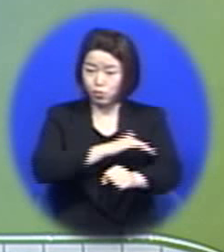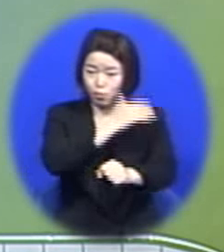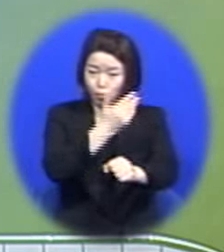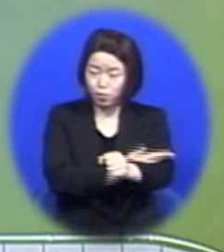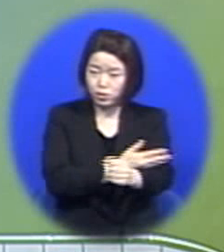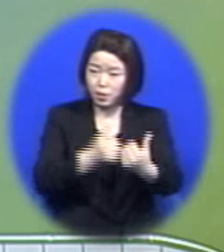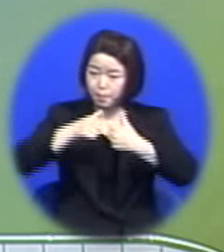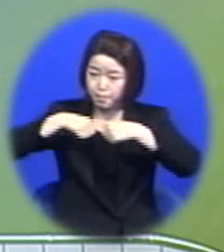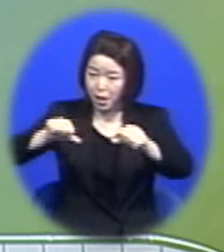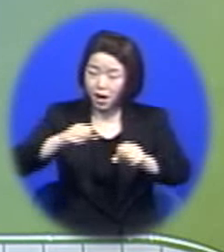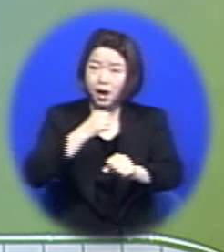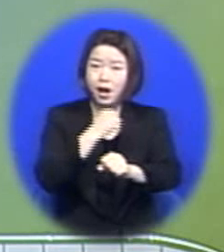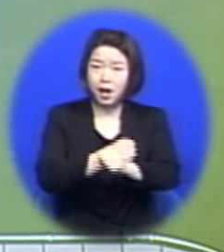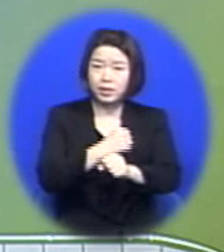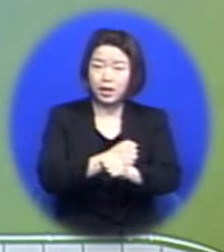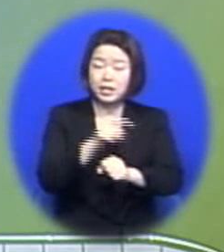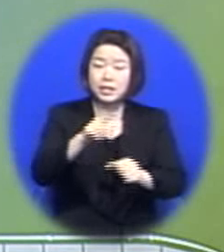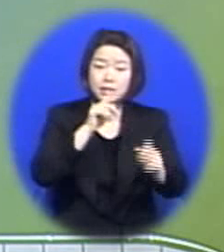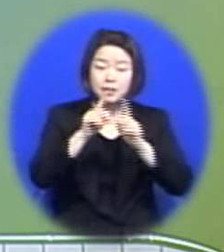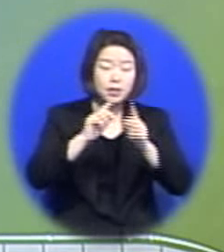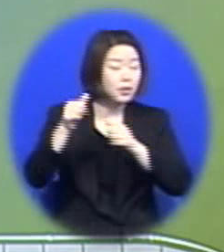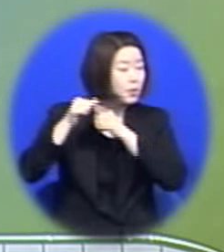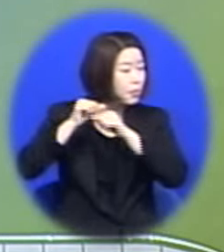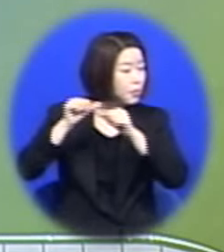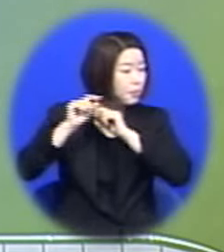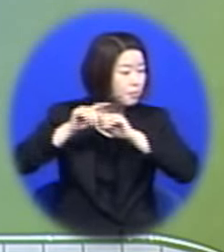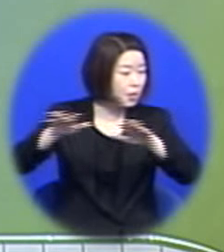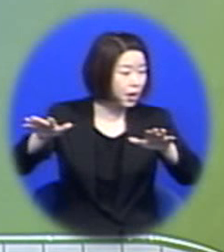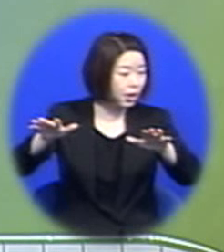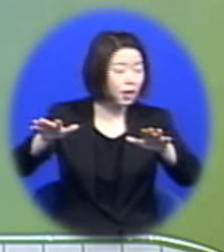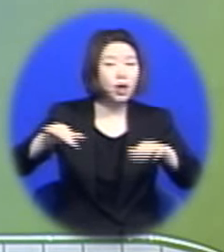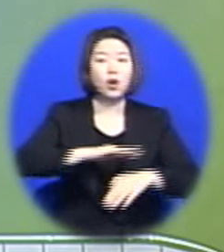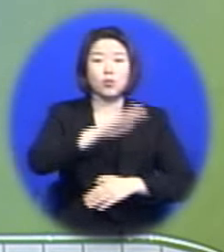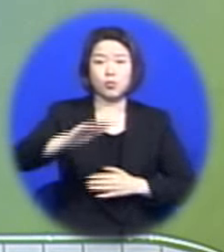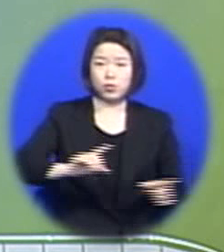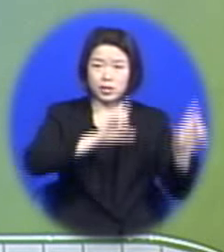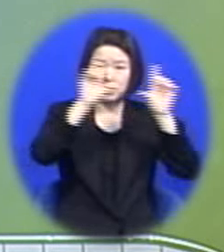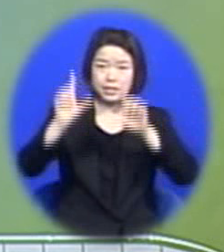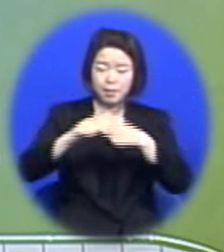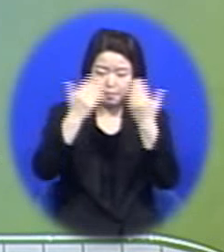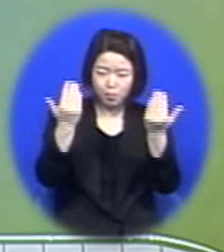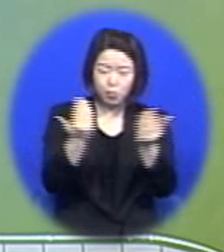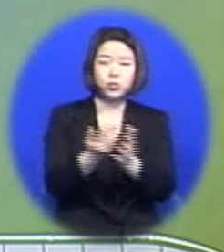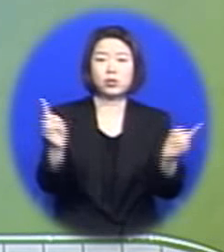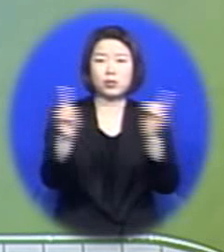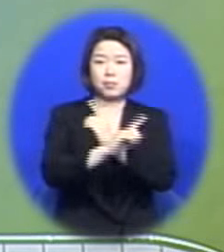이 소식이 우리의 삶 전체를 바꾸는 것입니다.